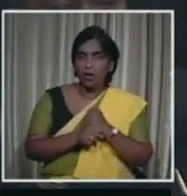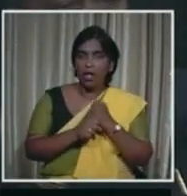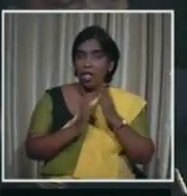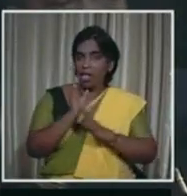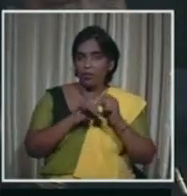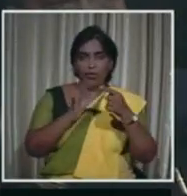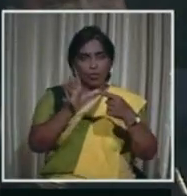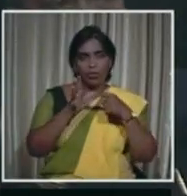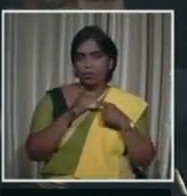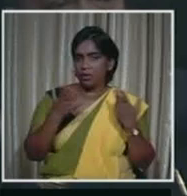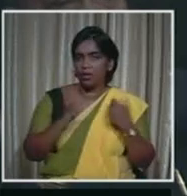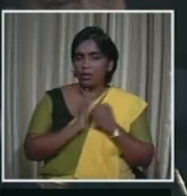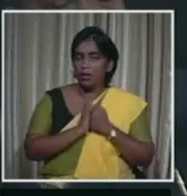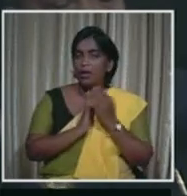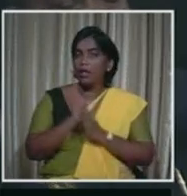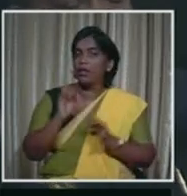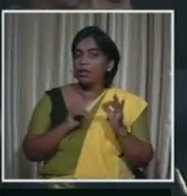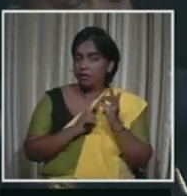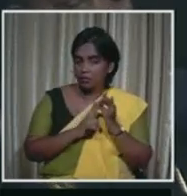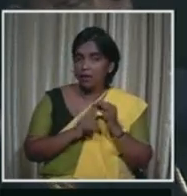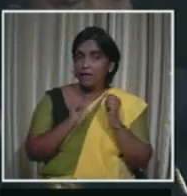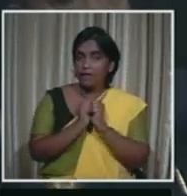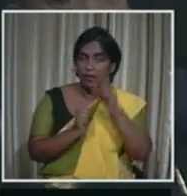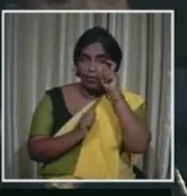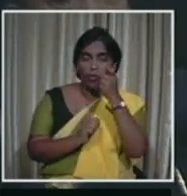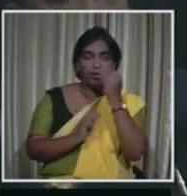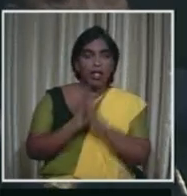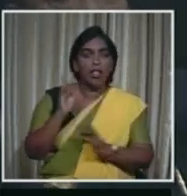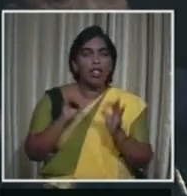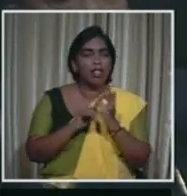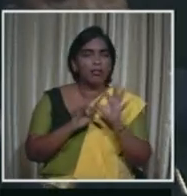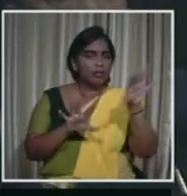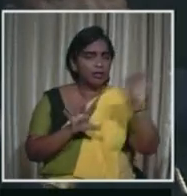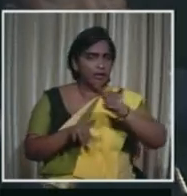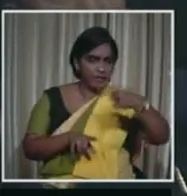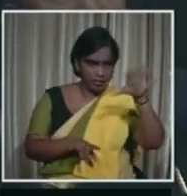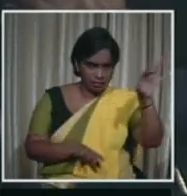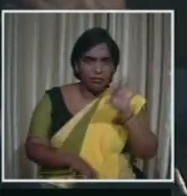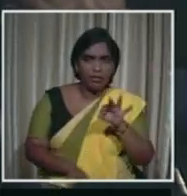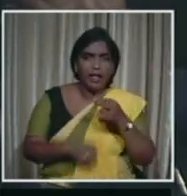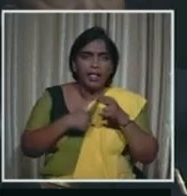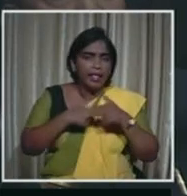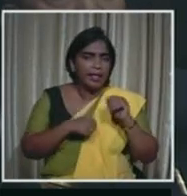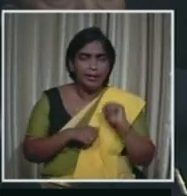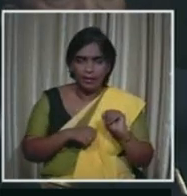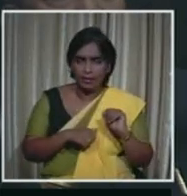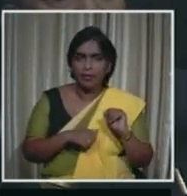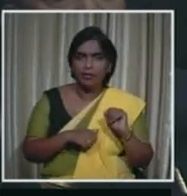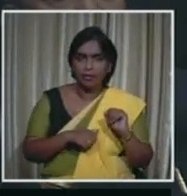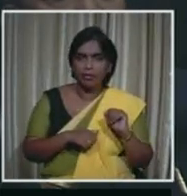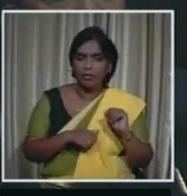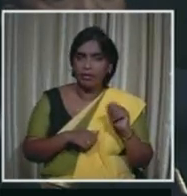දුන්නේ නැහැ ගරු අගමැතිතුමනි වැඩමළන මුදල් ඇමති හැටියට කවුද පත් කරලා තියෙන්නේ ඒකට හේතුව තමයි